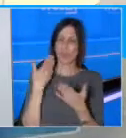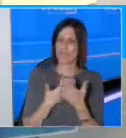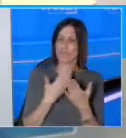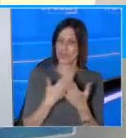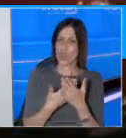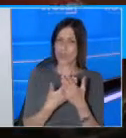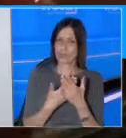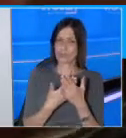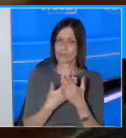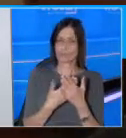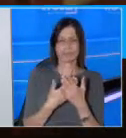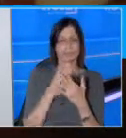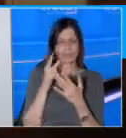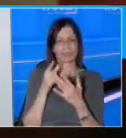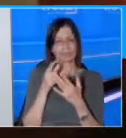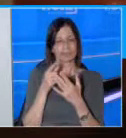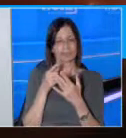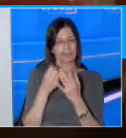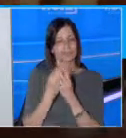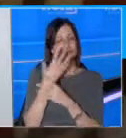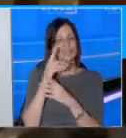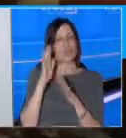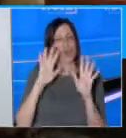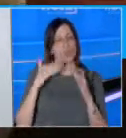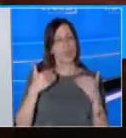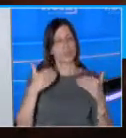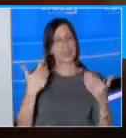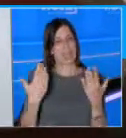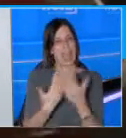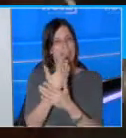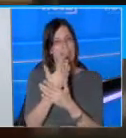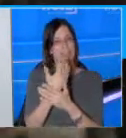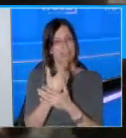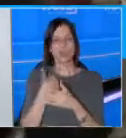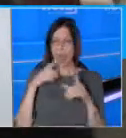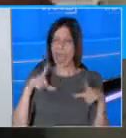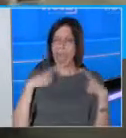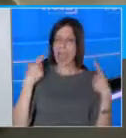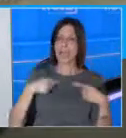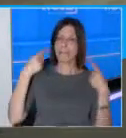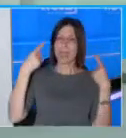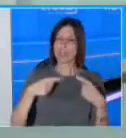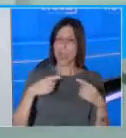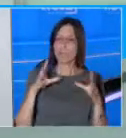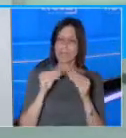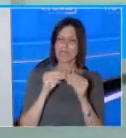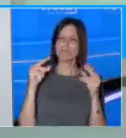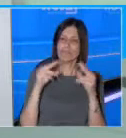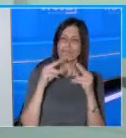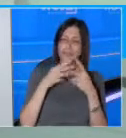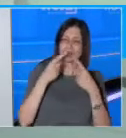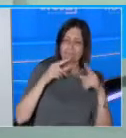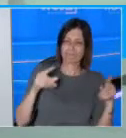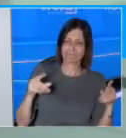עובדות שכאלה שהולידו בעצם את הקולנוע המודרני החדש שאנחנו חיים אותו היום עם הגל החדש הצרפתי וכן הלאה וכן